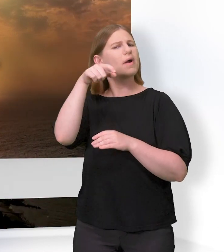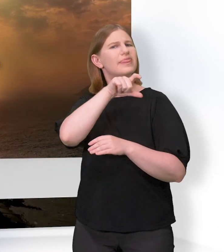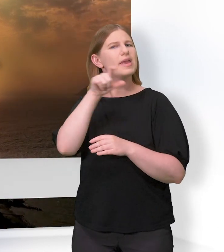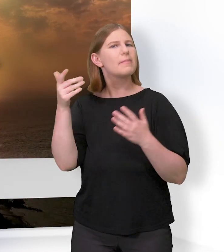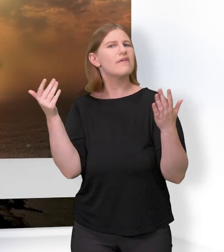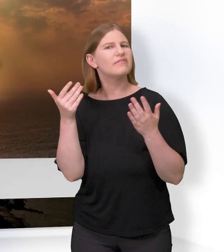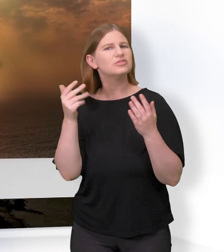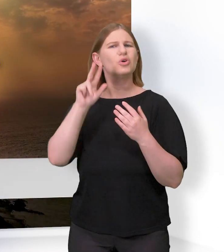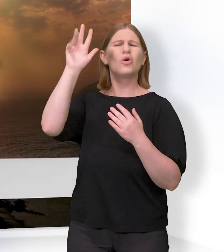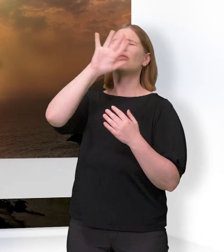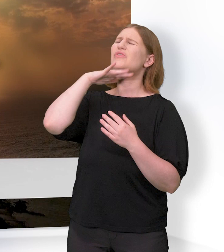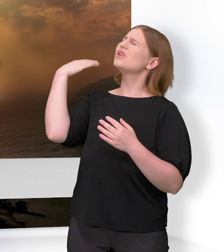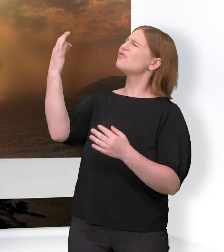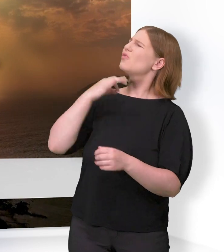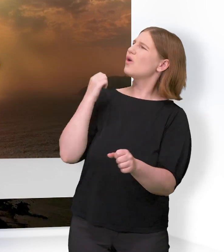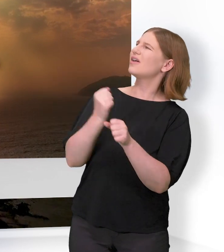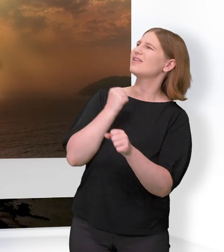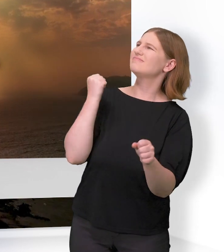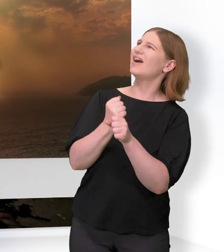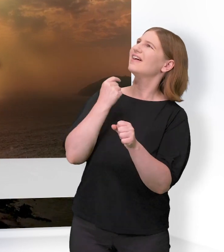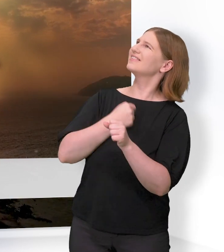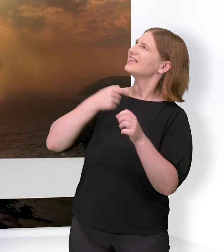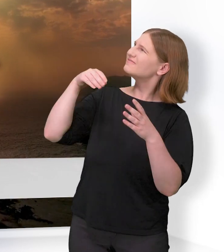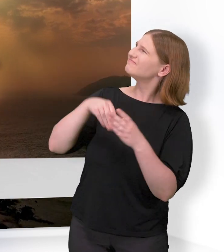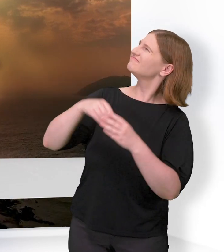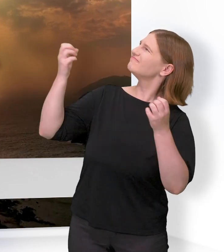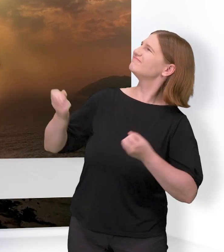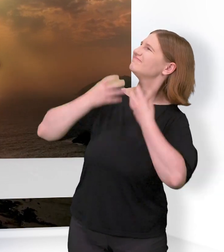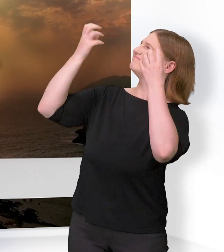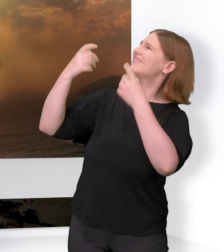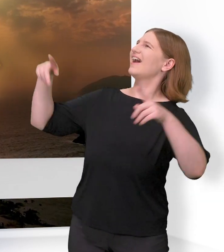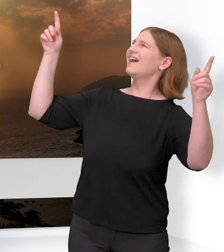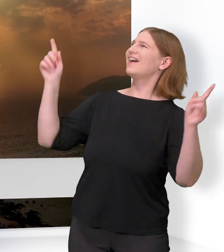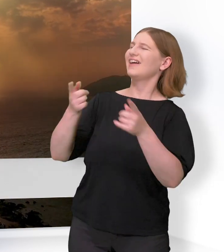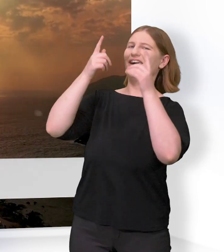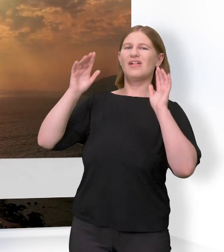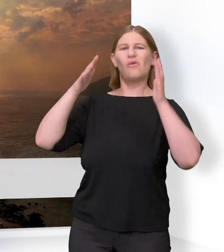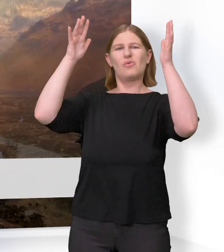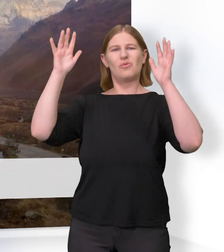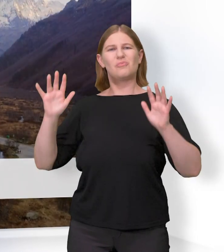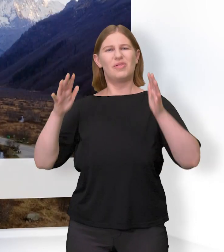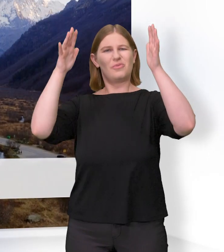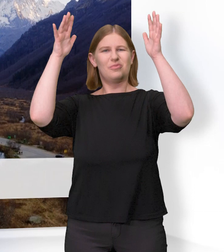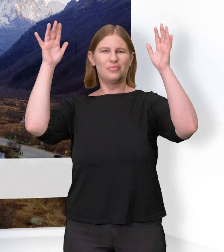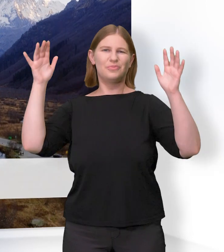von dem, was Gott an mir getan.